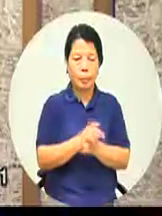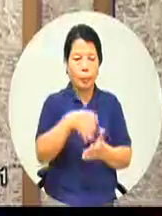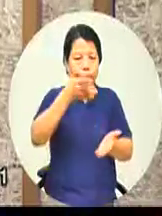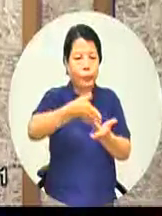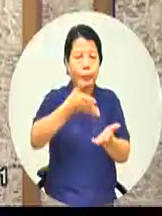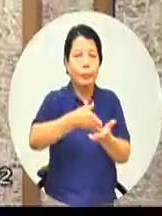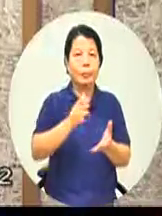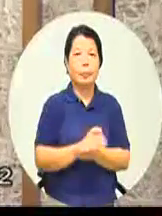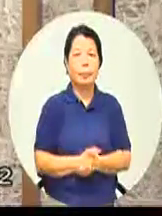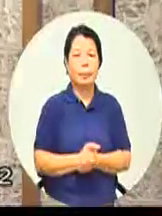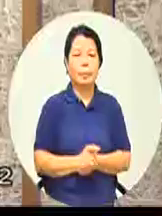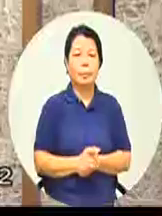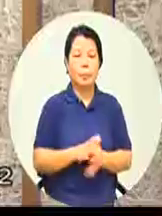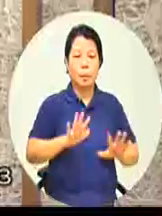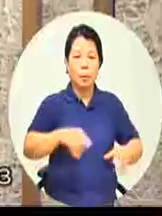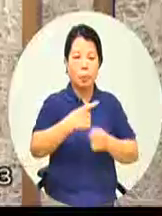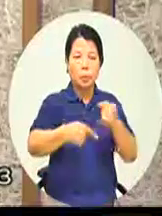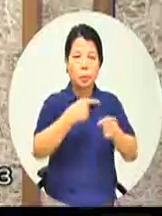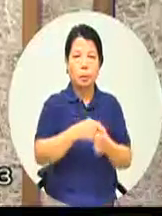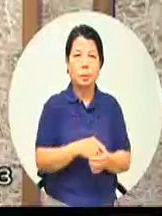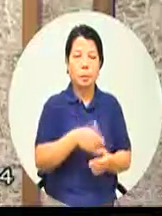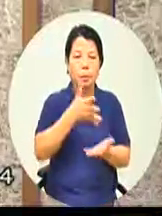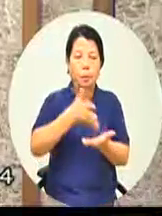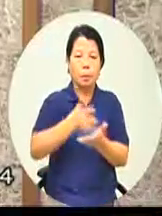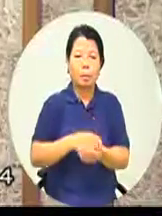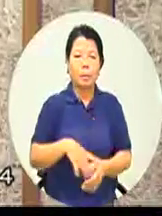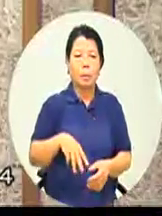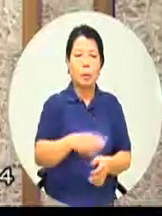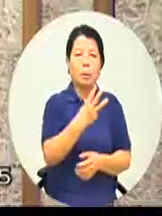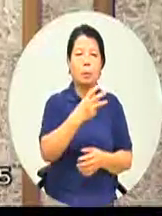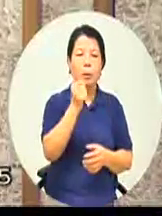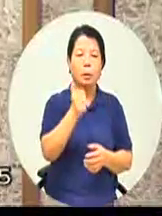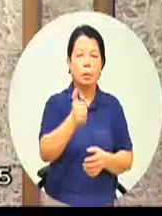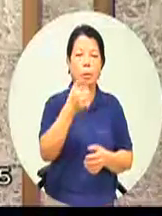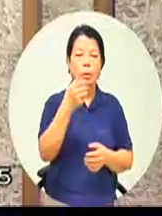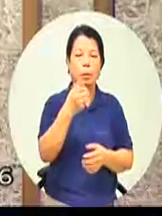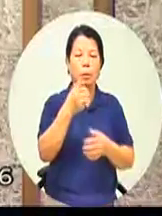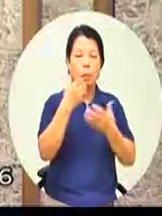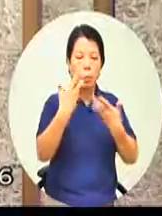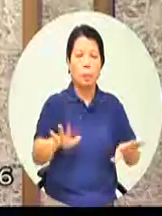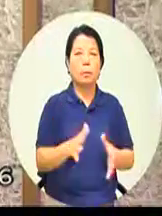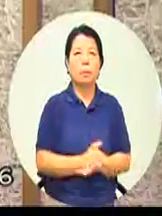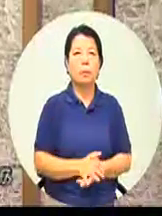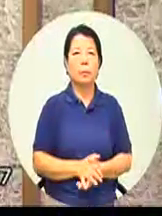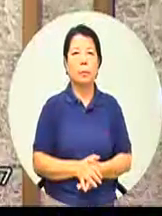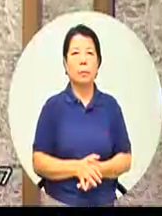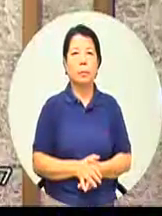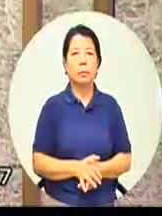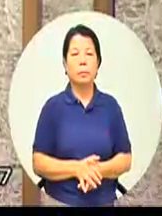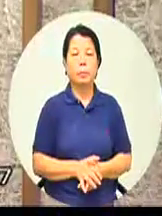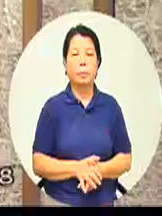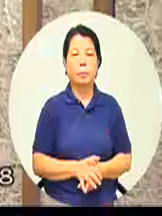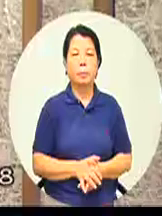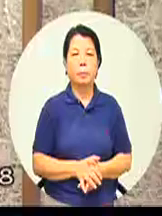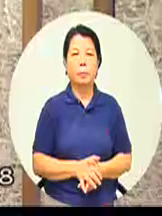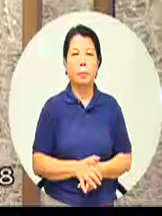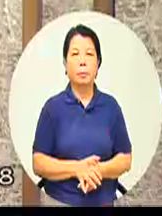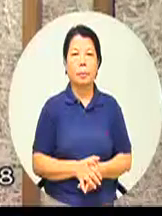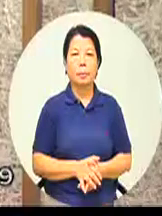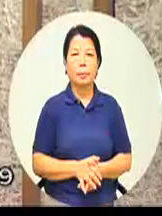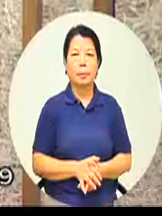一年要做。像今年已经做了将近350场次，是，对对对对